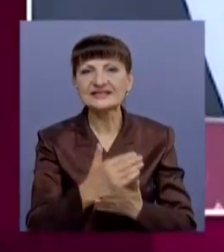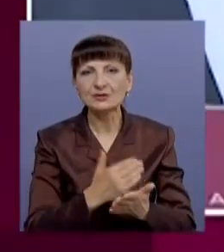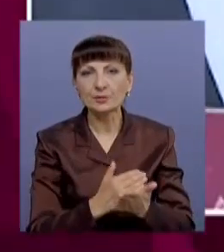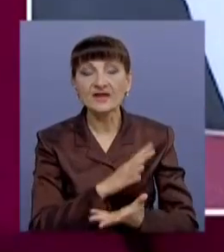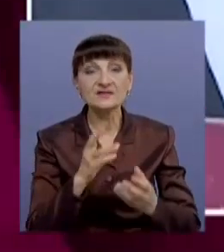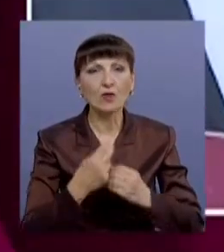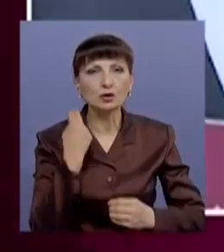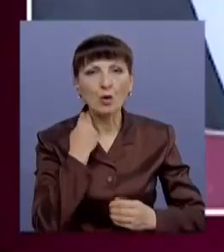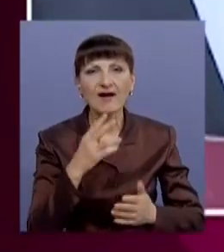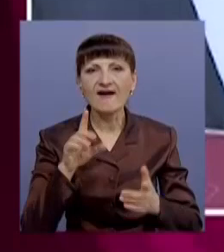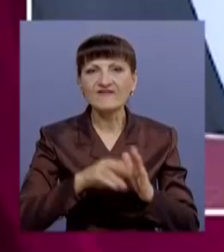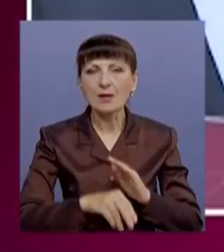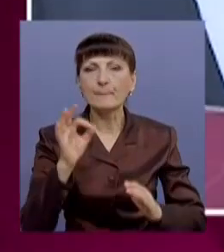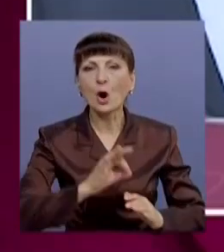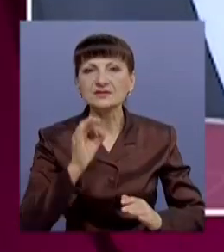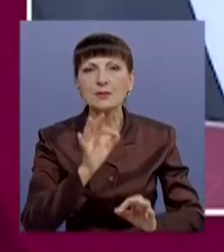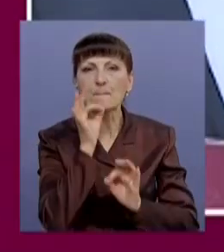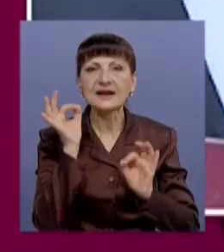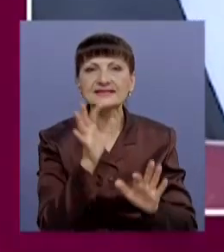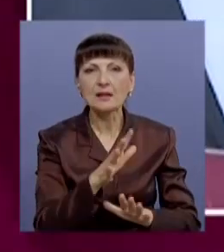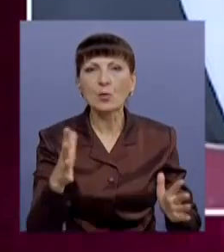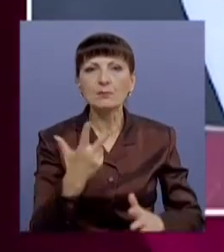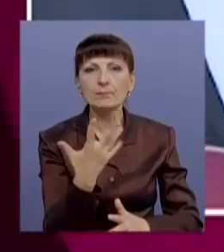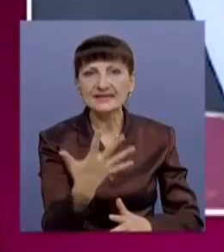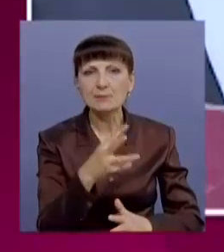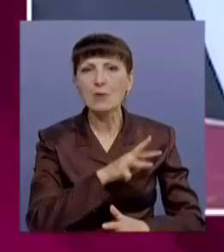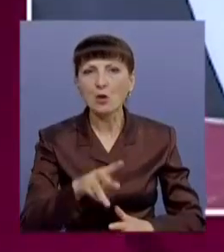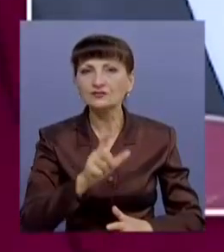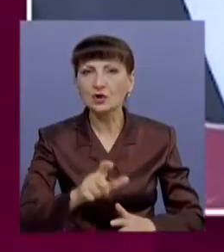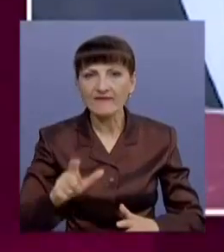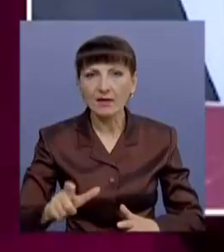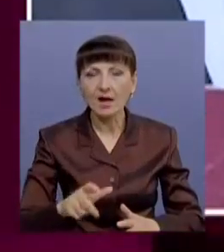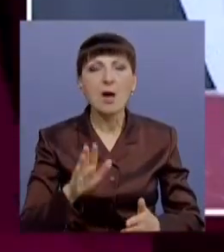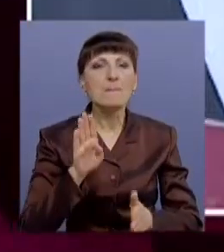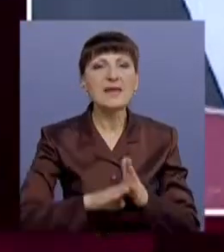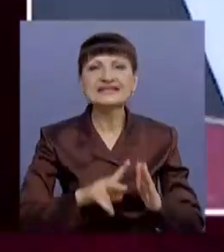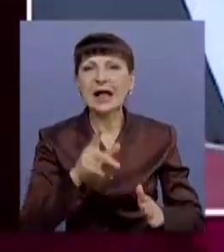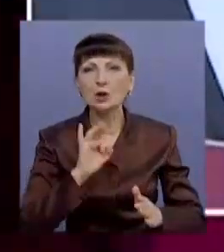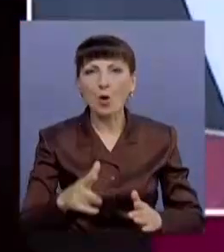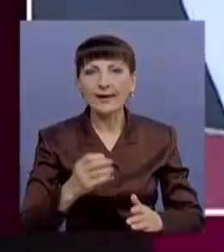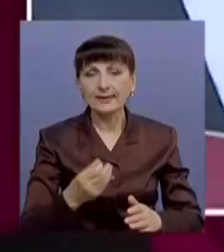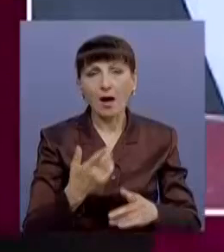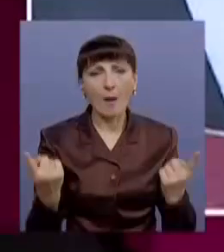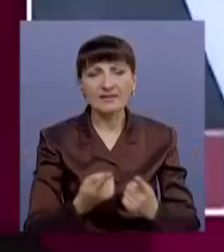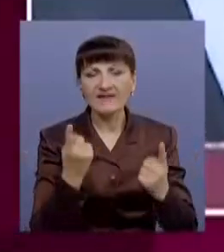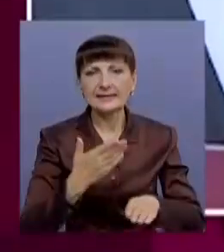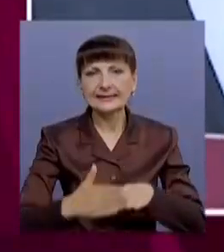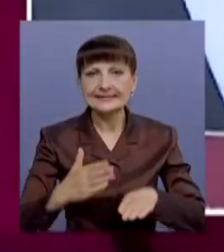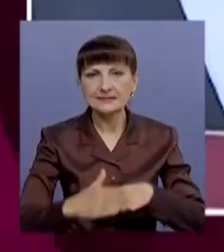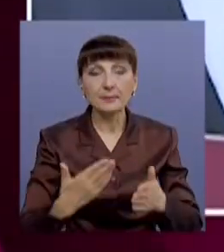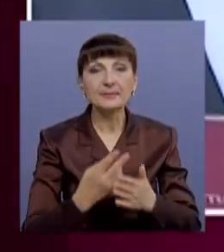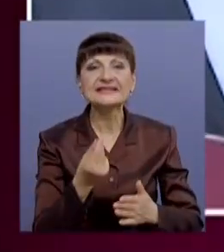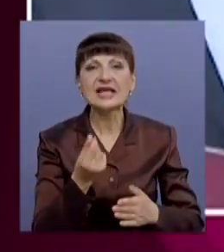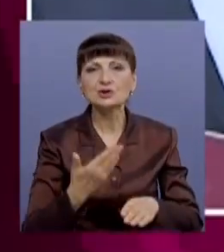же долги в виде процентов простят более 5 миллионам казахстанцам. Речь идет о беззалоговых и потребительских займах. К примеру,